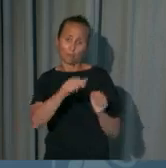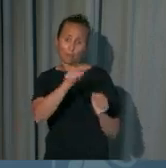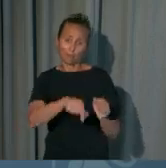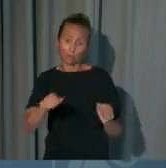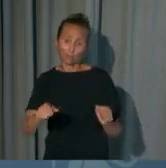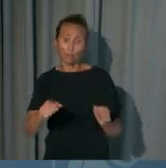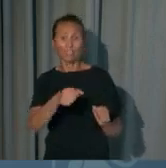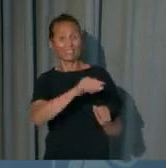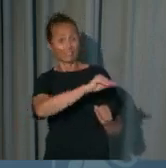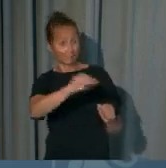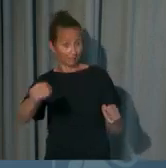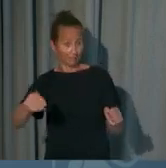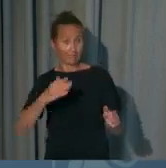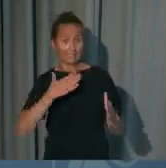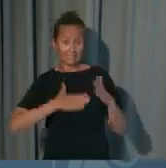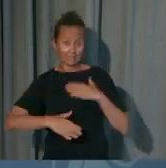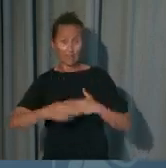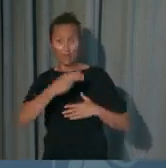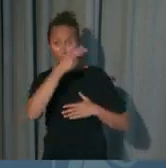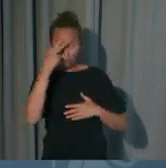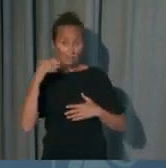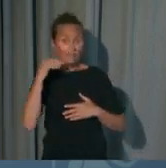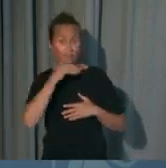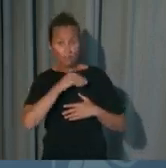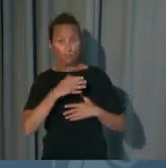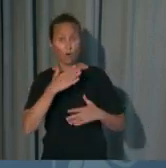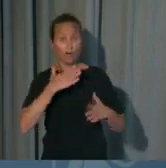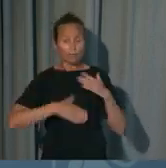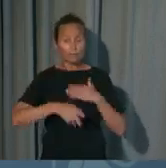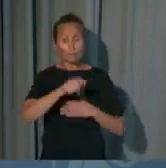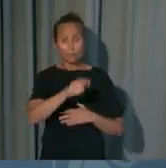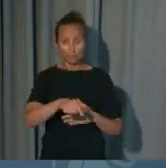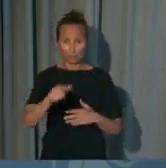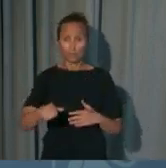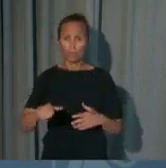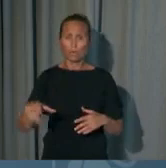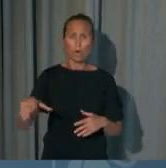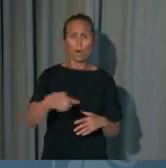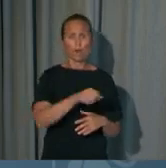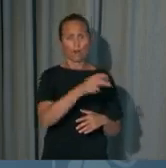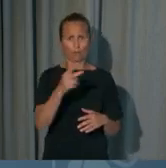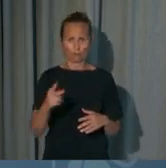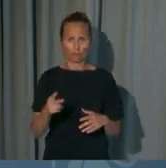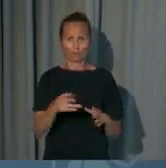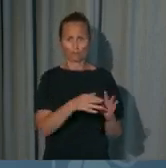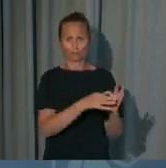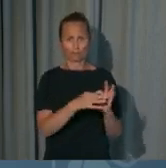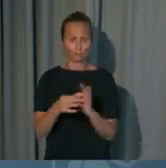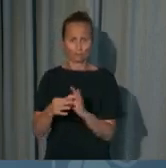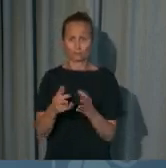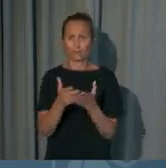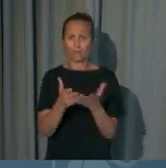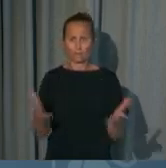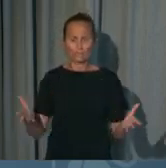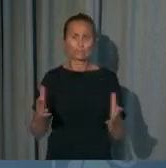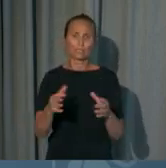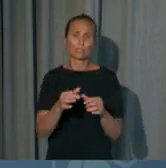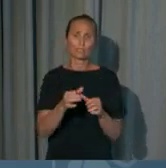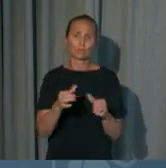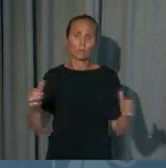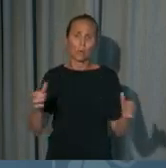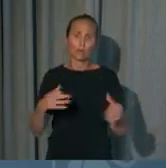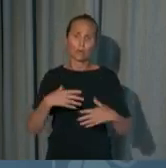til sivile, til politifolk, til helsepersonell og alle andre som har vist et stort